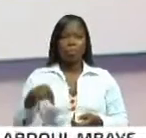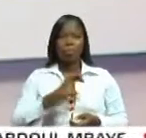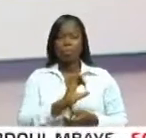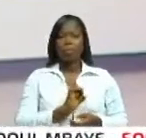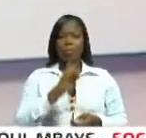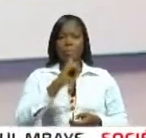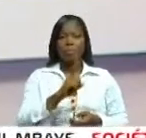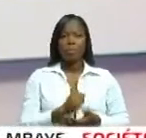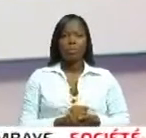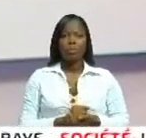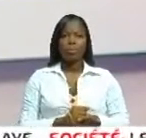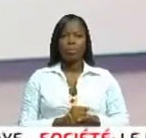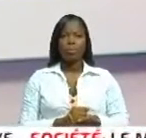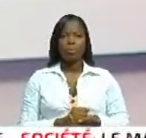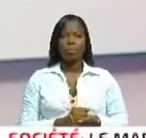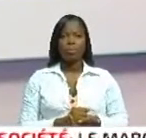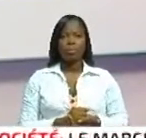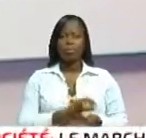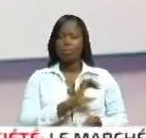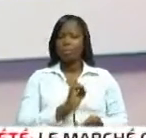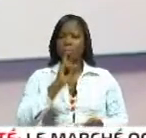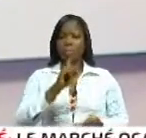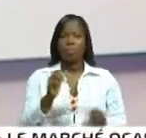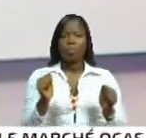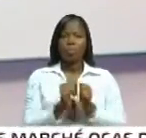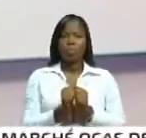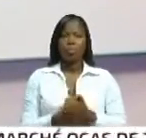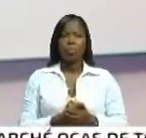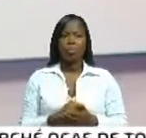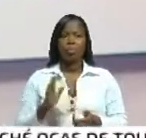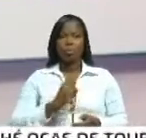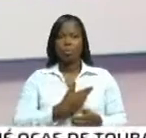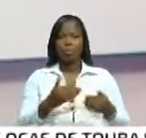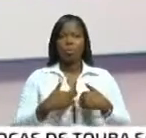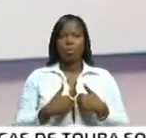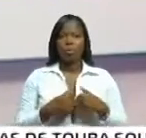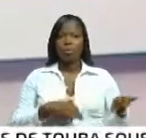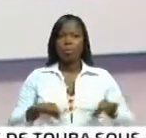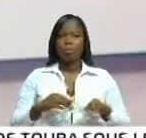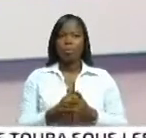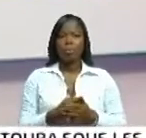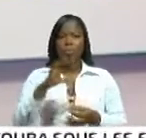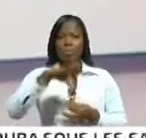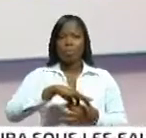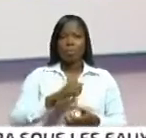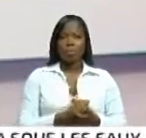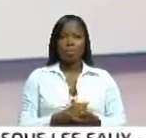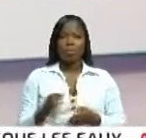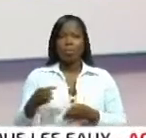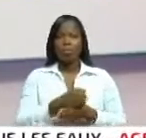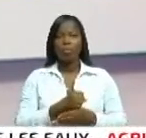une ligne je suis avec des personnes nous avons fait des élections on a gagné ces élections là